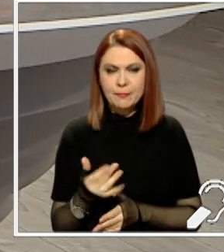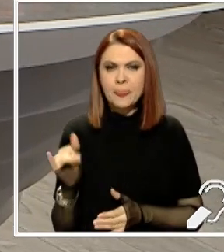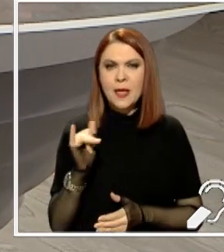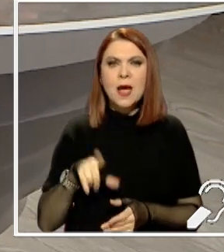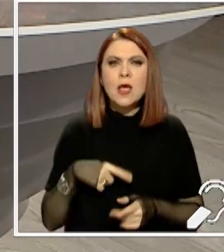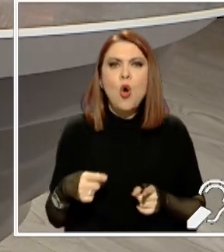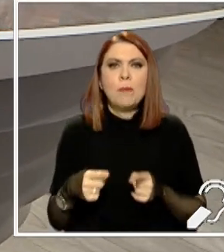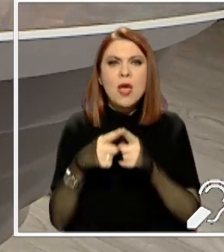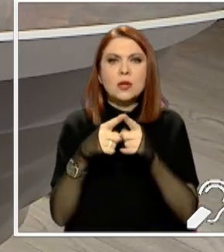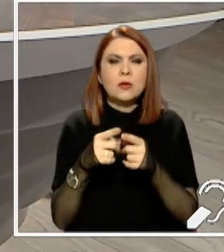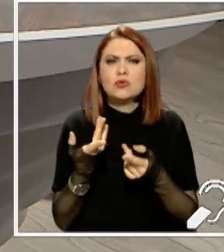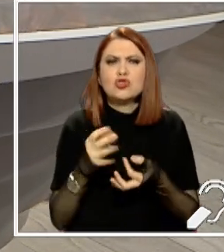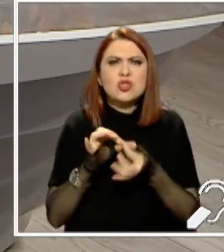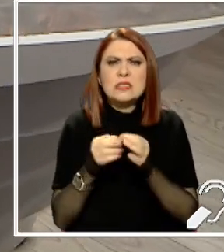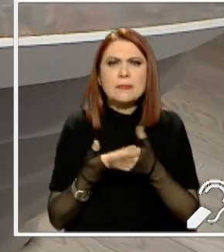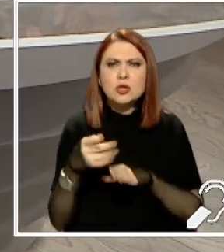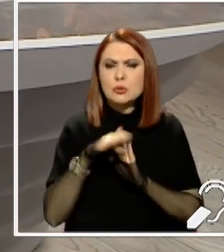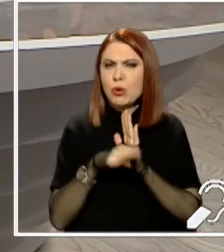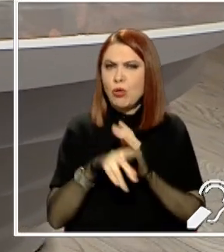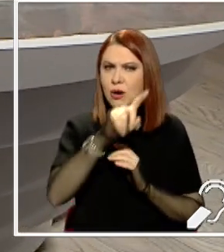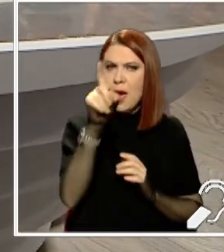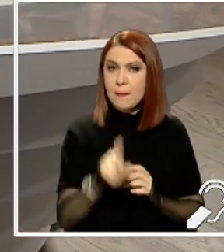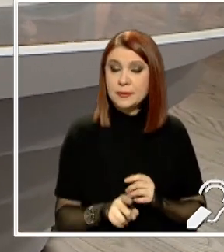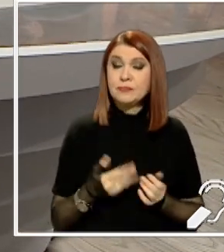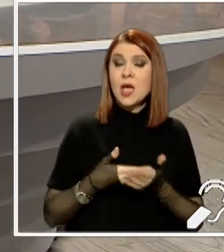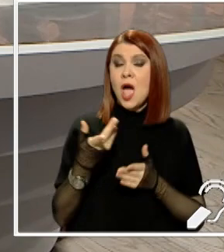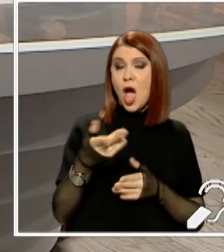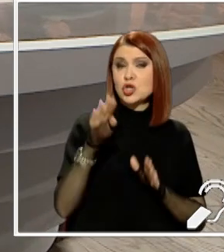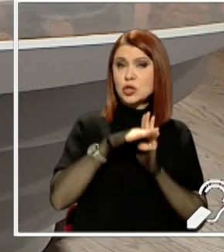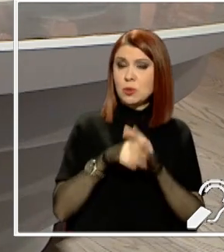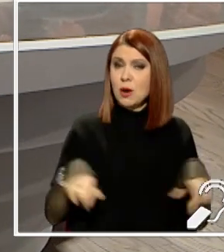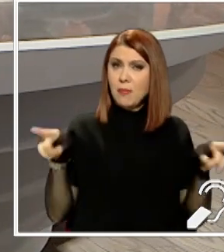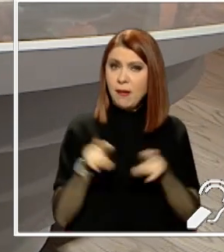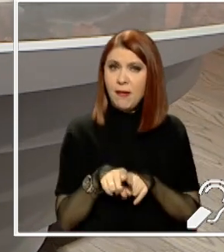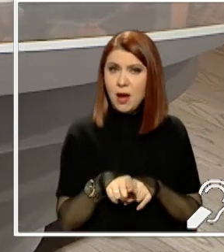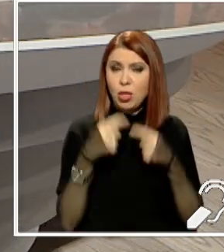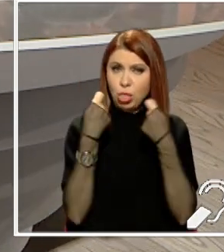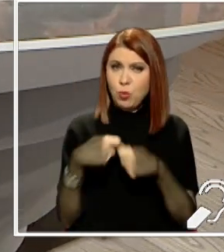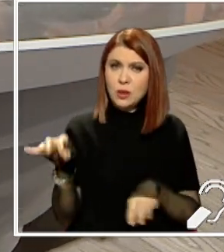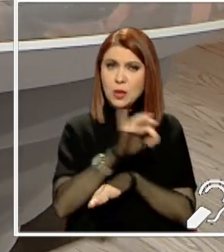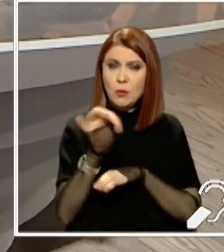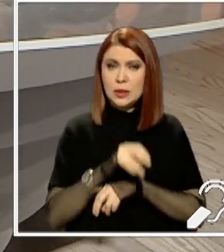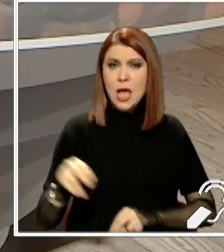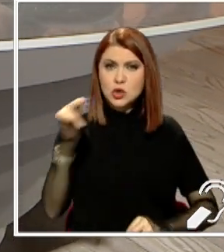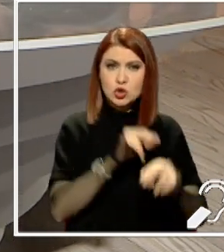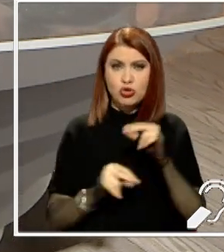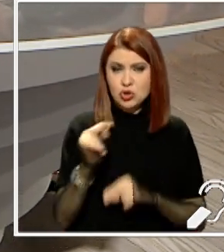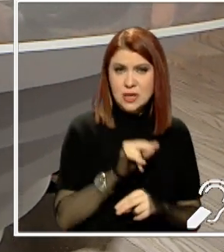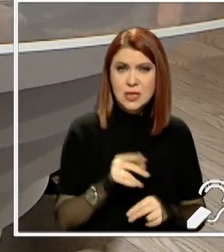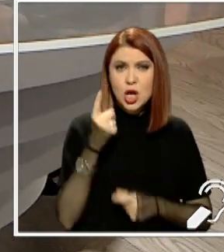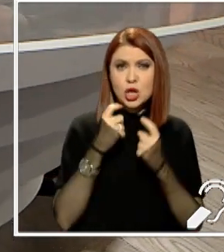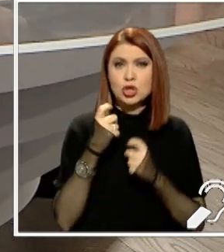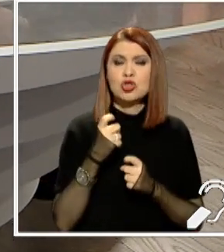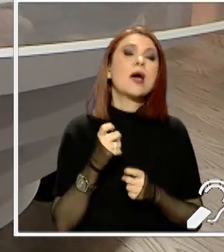Care e obiectivul și în ce constă acest program? Civil Society Pitch, la fel ca toate proiectele asociației,